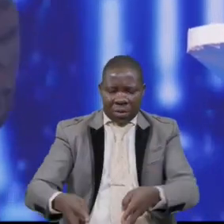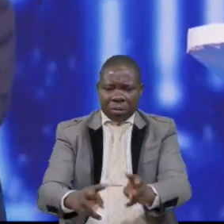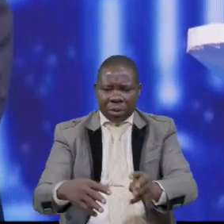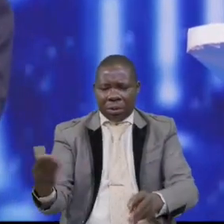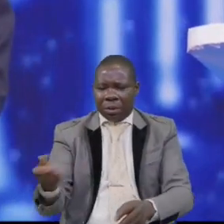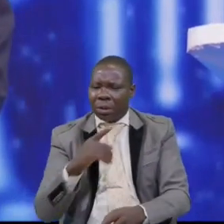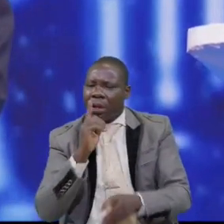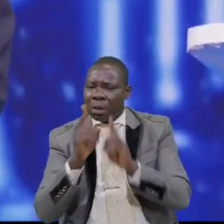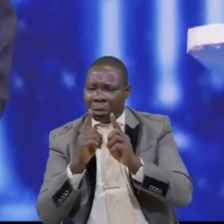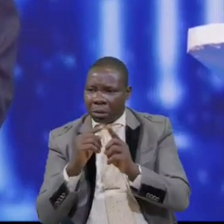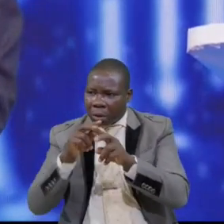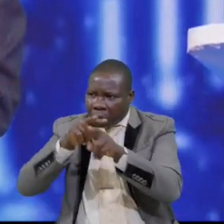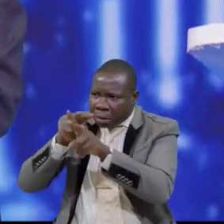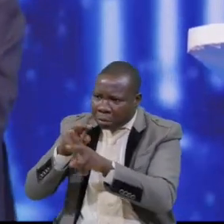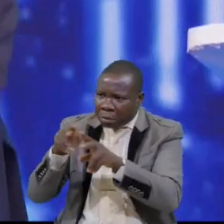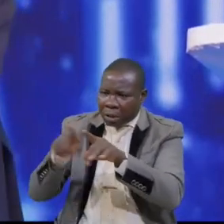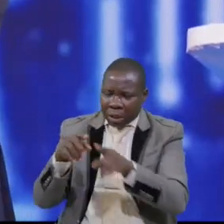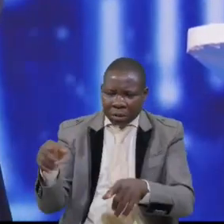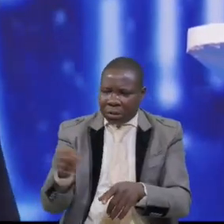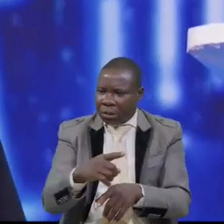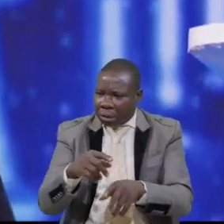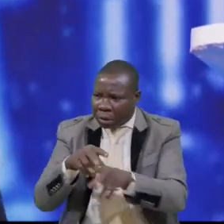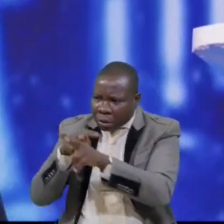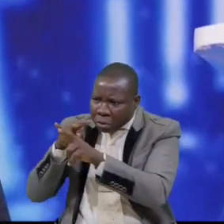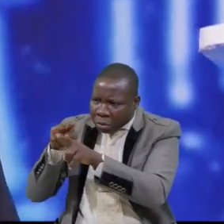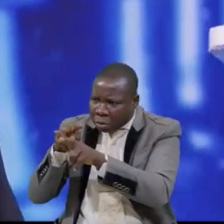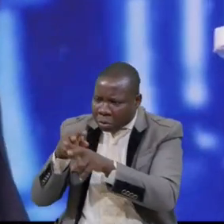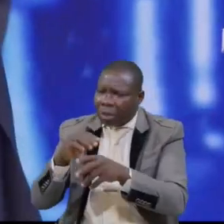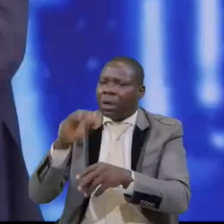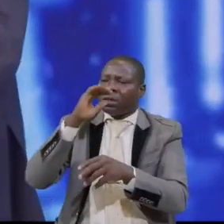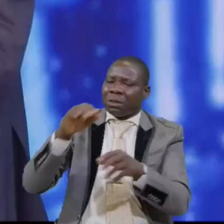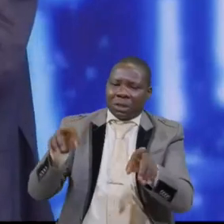ils regardent. Tu ne bois pas ce qu'ils boivent. Et tu